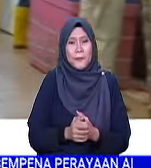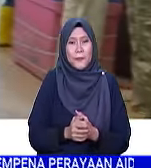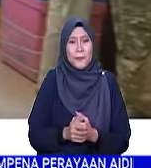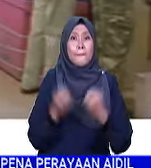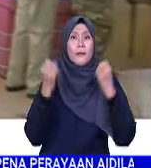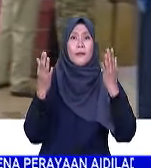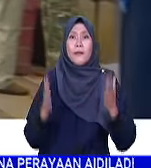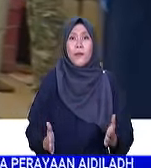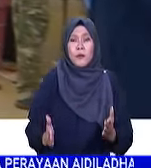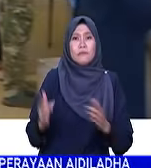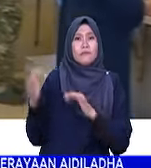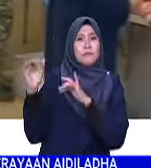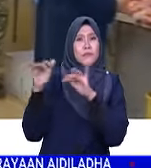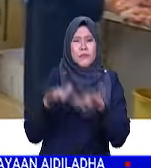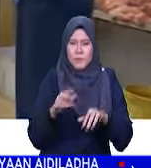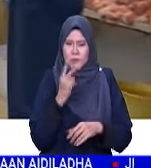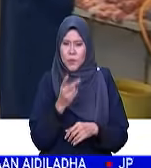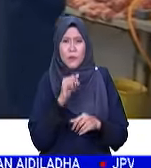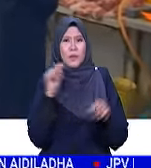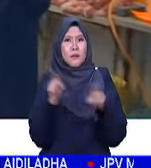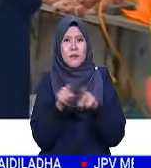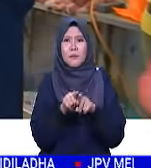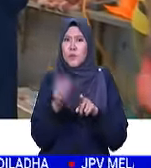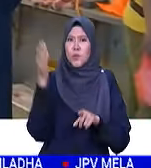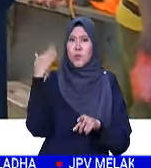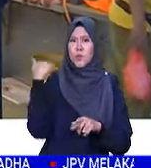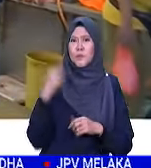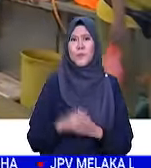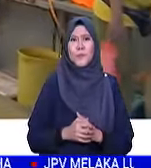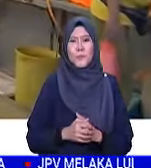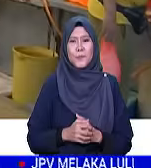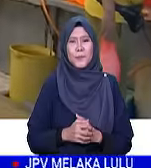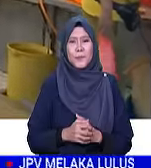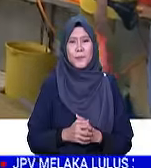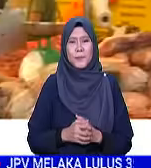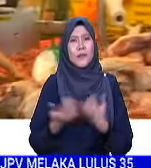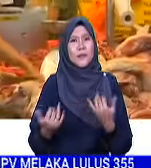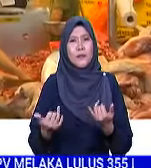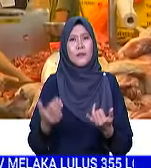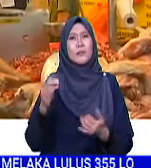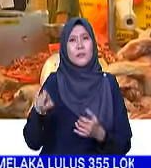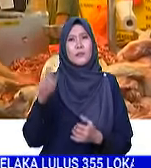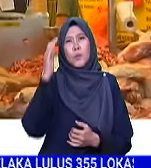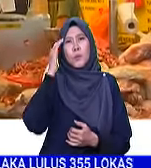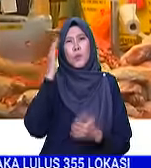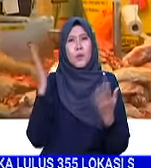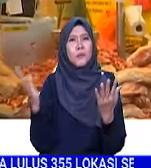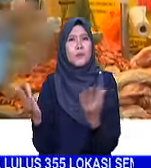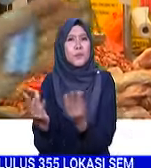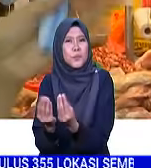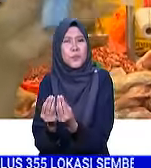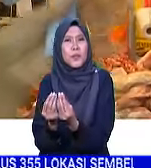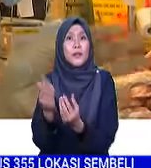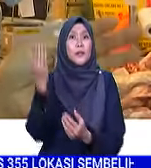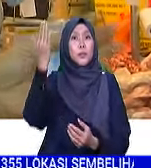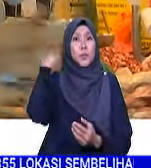Rata-rata pengunjung mengakui keadaan tidak sama seperti dahulu. Sekarang nampak pun tahu orang sangat sedikit. Macam